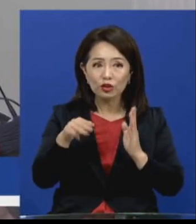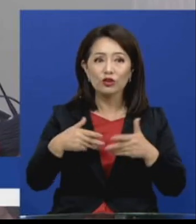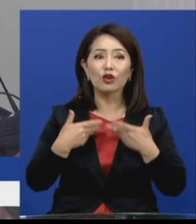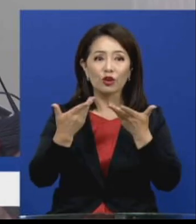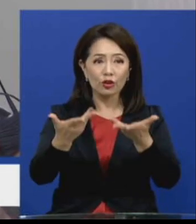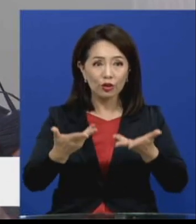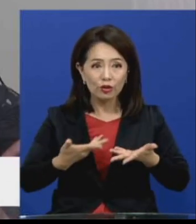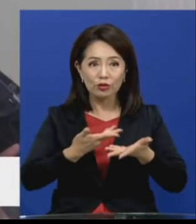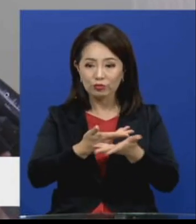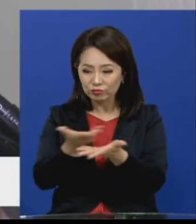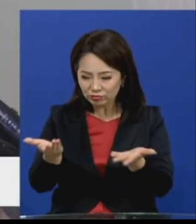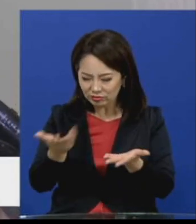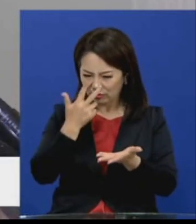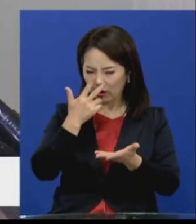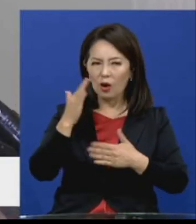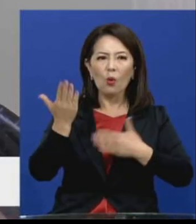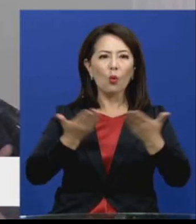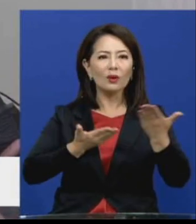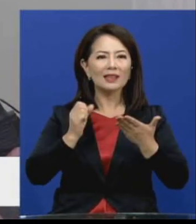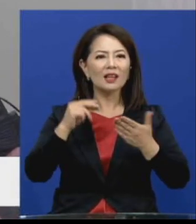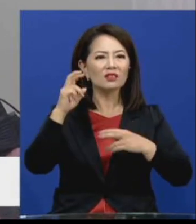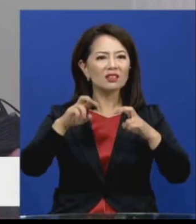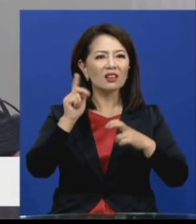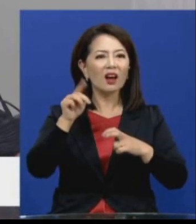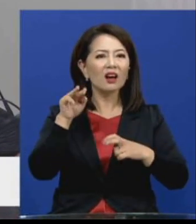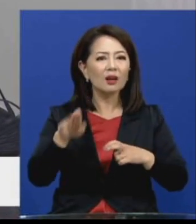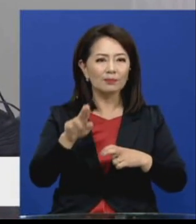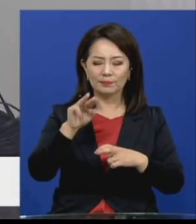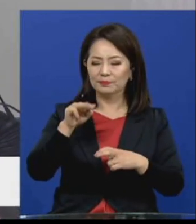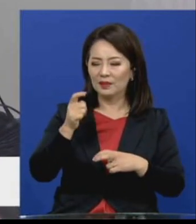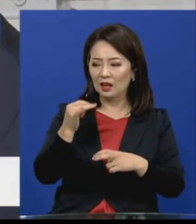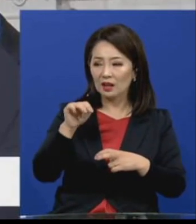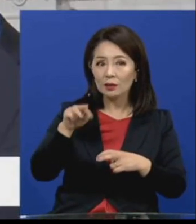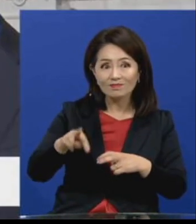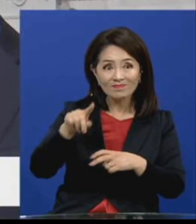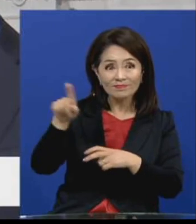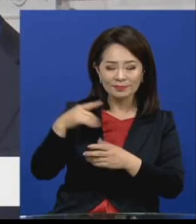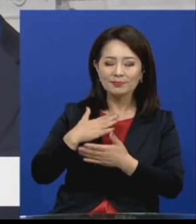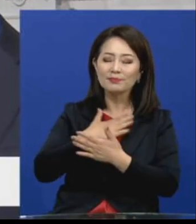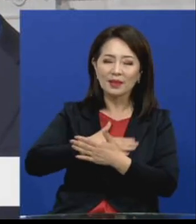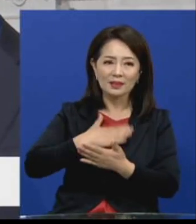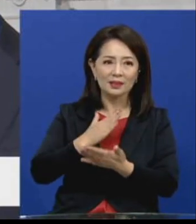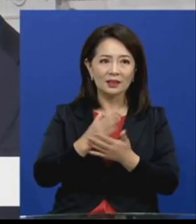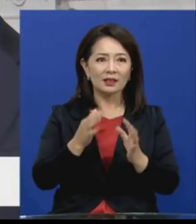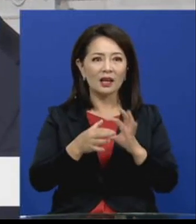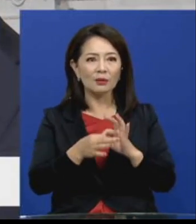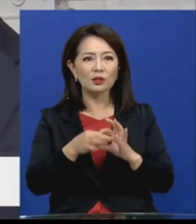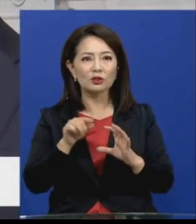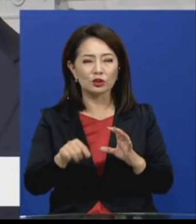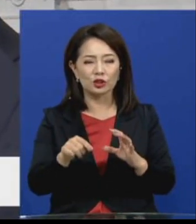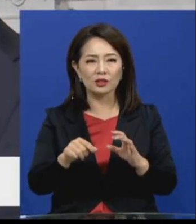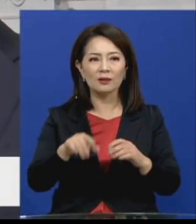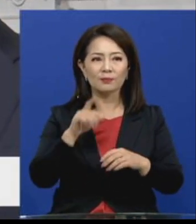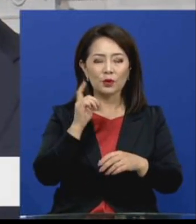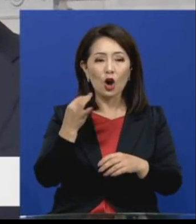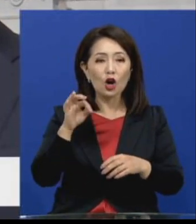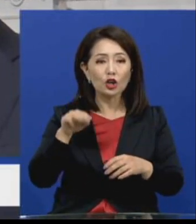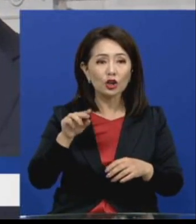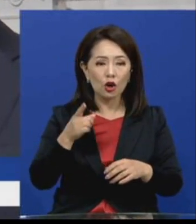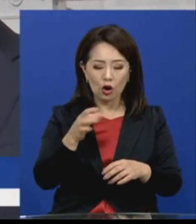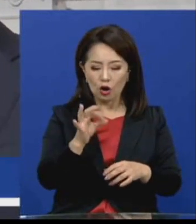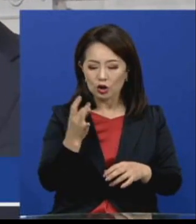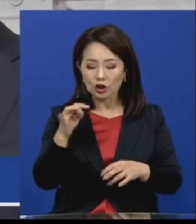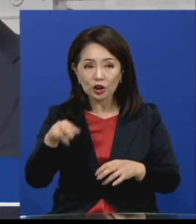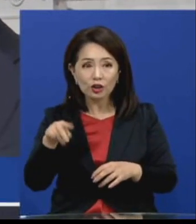байгаа нь бас худалдаа аж үйлдвэрийн танхимын зүгээс маш их баярлж байна. Оргилд үеийнхэн хамт олноор яг энэ мөчид